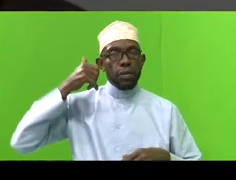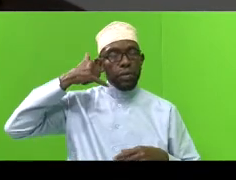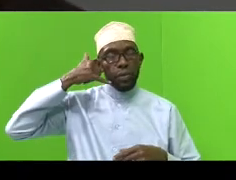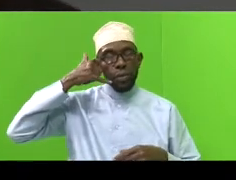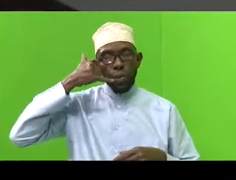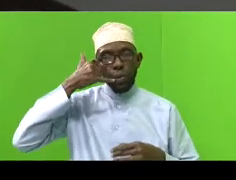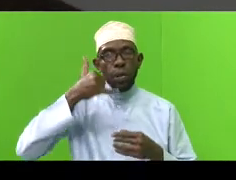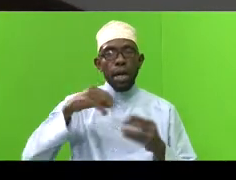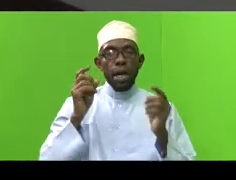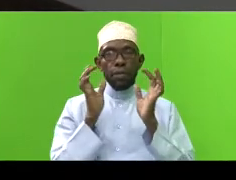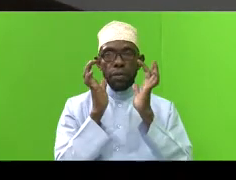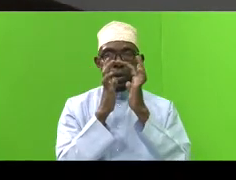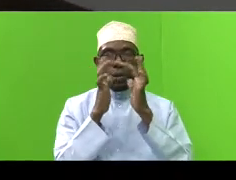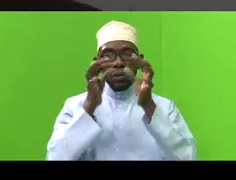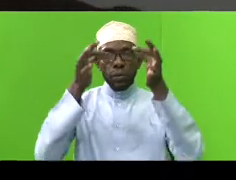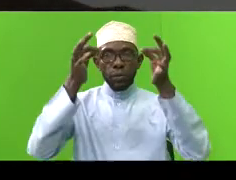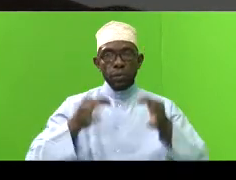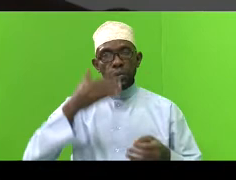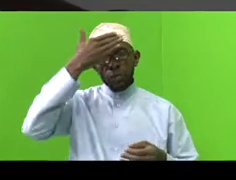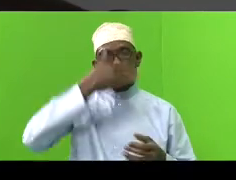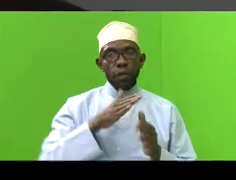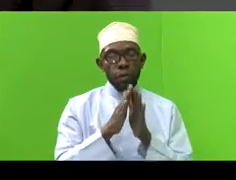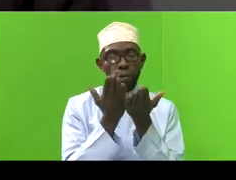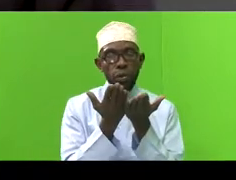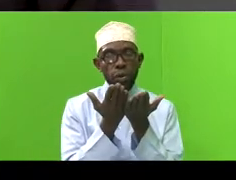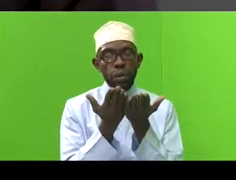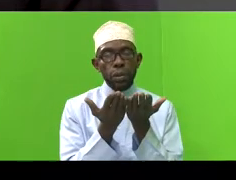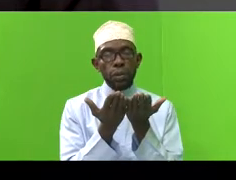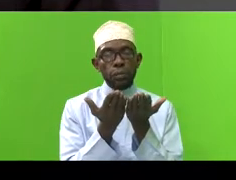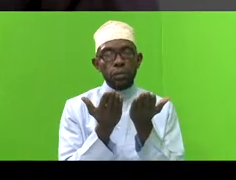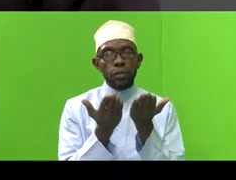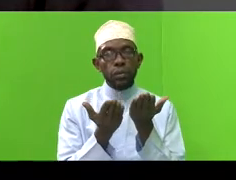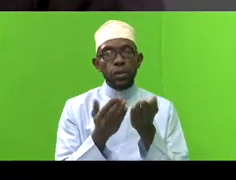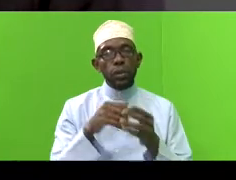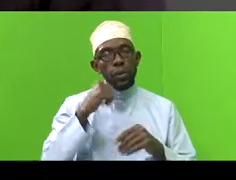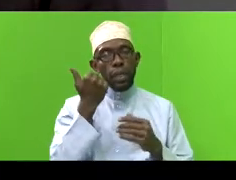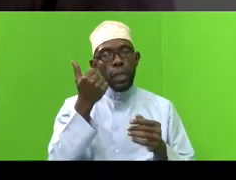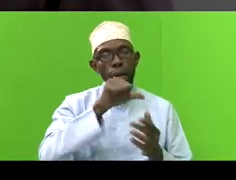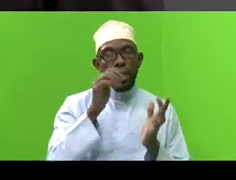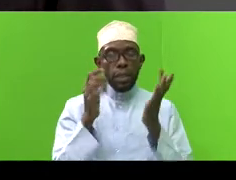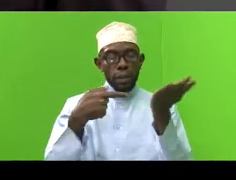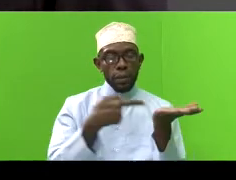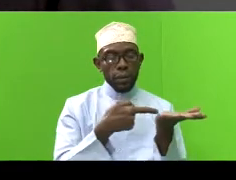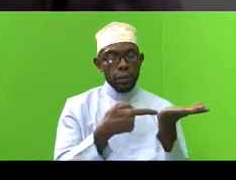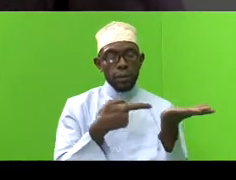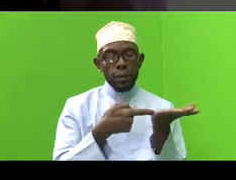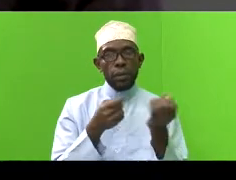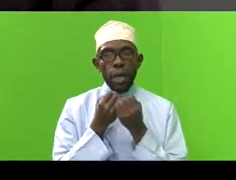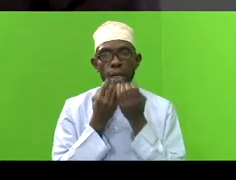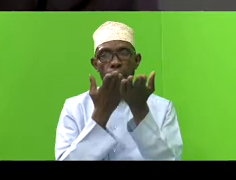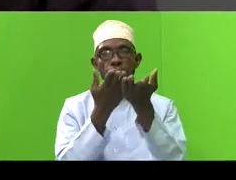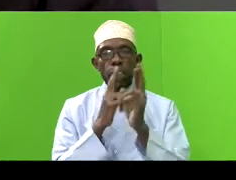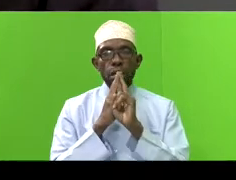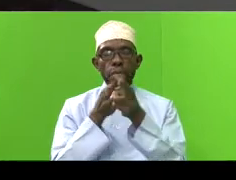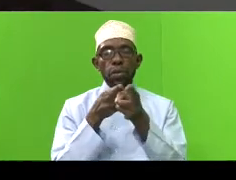ana akaunti yake aima kwenye Facebook, kwenye Twitter ama mtandao wowote ule ambao unatoa taarifa, anaweza